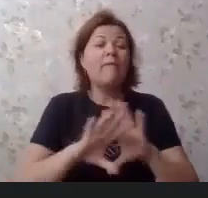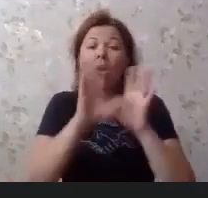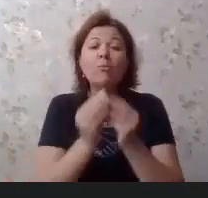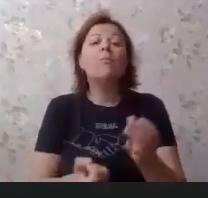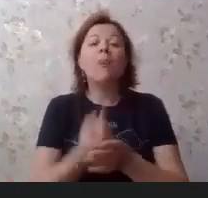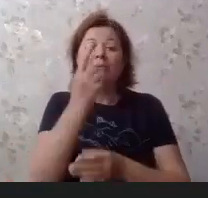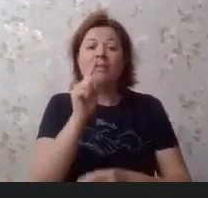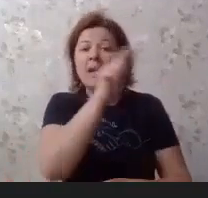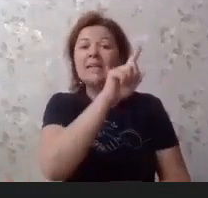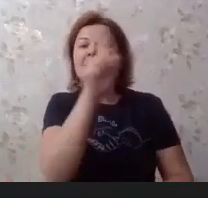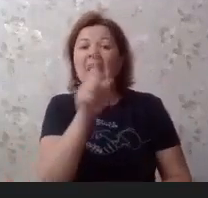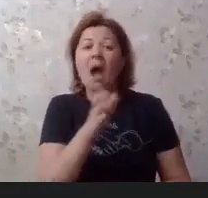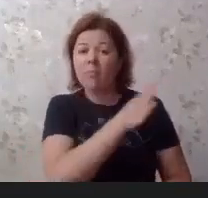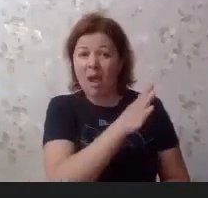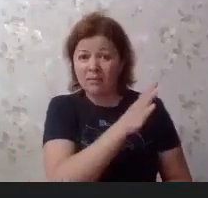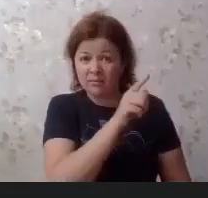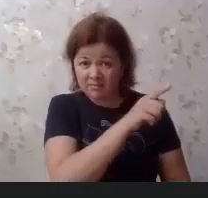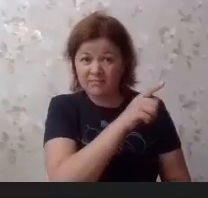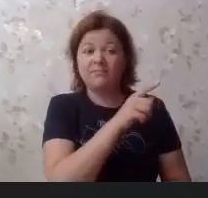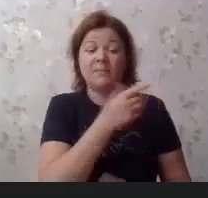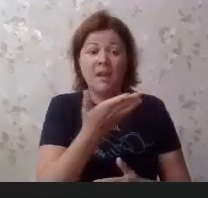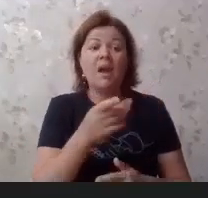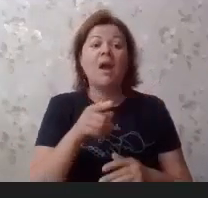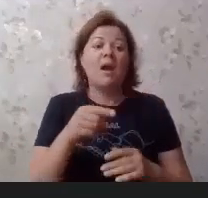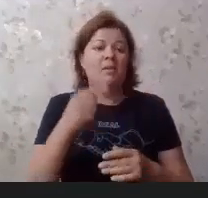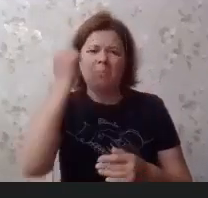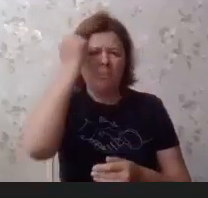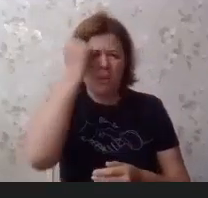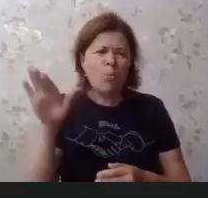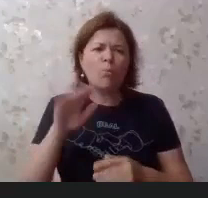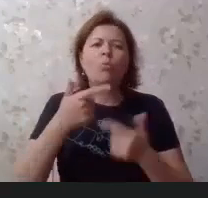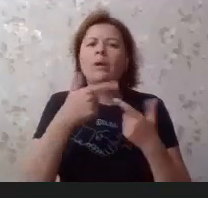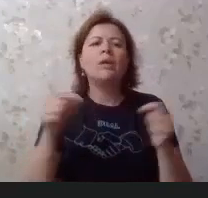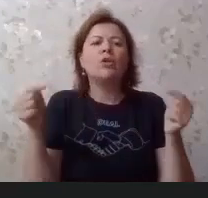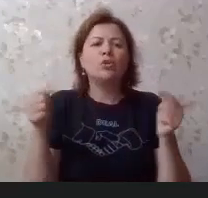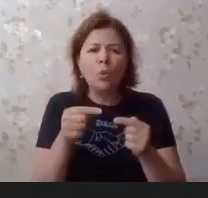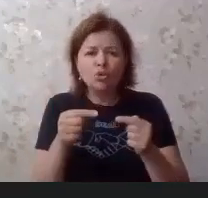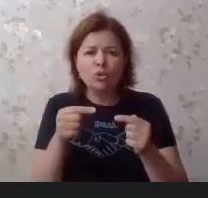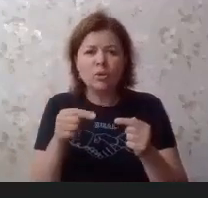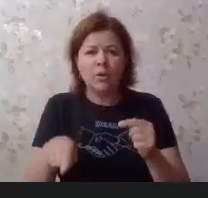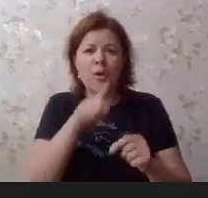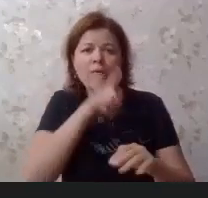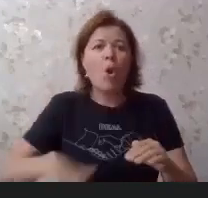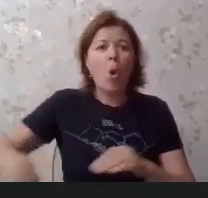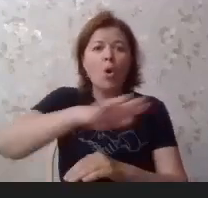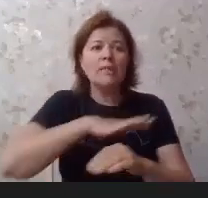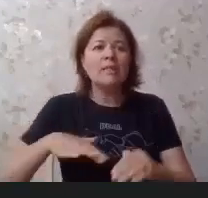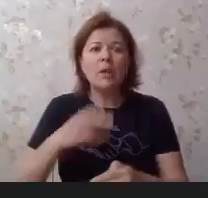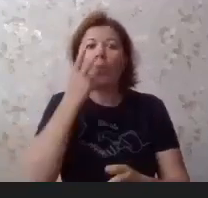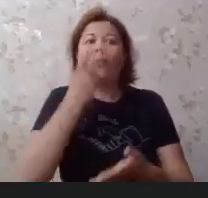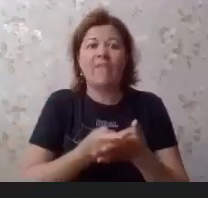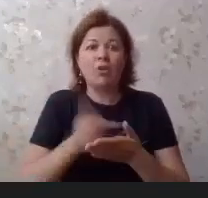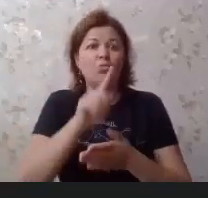Я, честно сказать, уже не помню, где именно, в какой стране мы это подглядели. Но, тем не